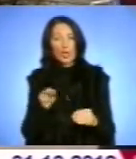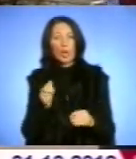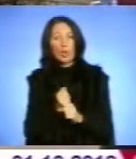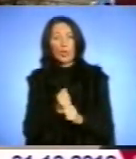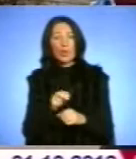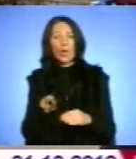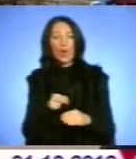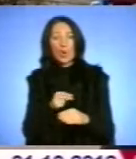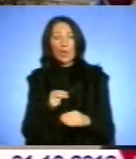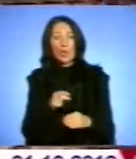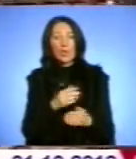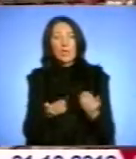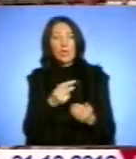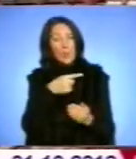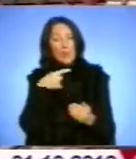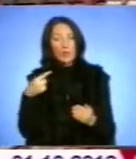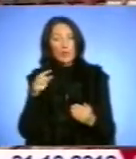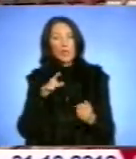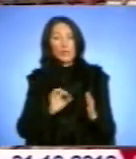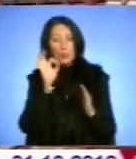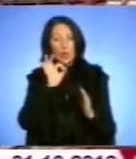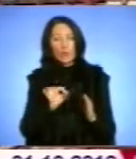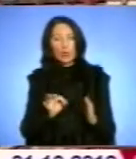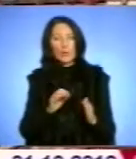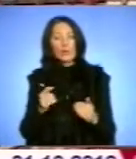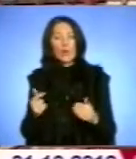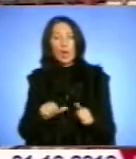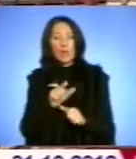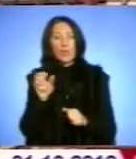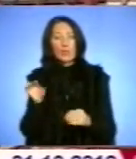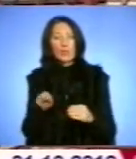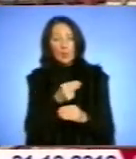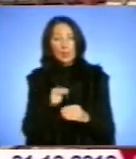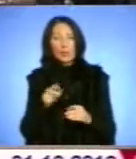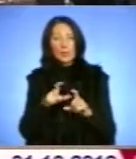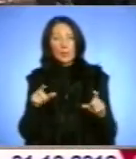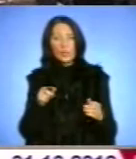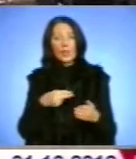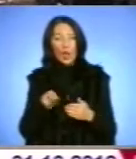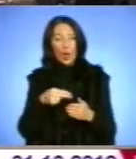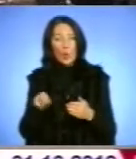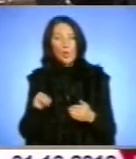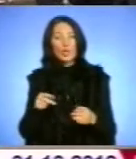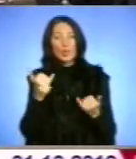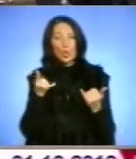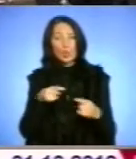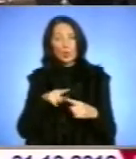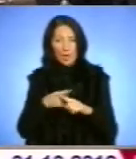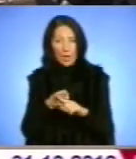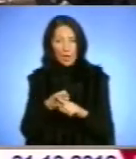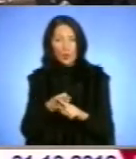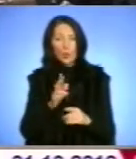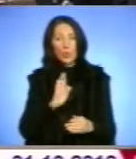при мінусовій температурі. Окрім реконструкції закладу, у пологовий будинок придбають і сучасну техніку. Уже найближчим часом